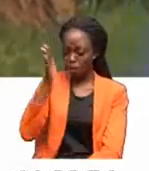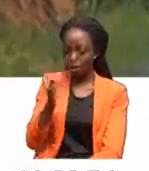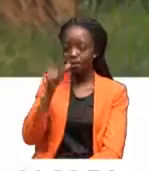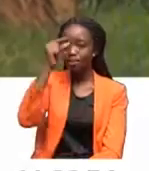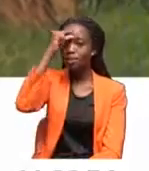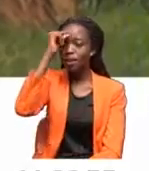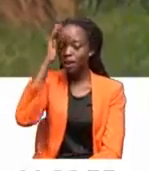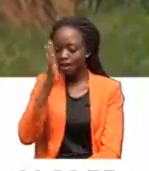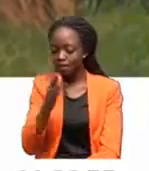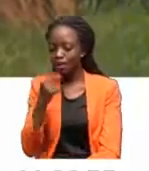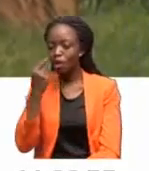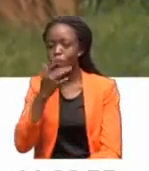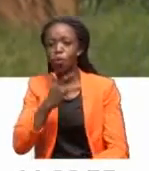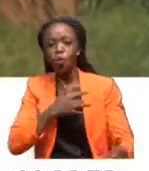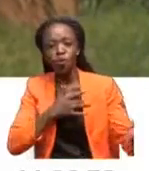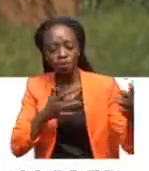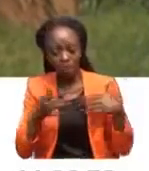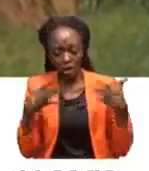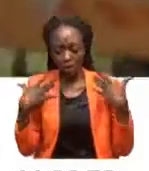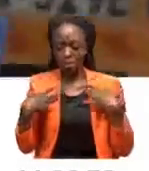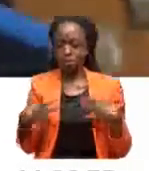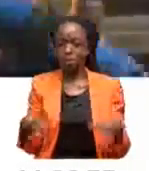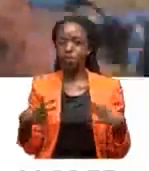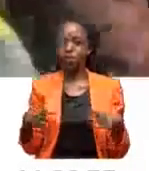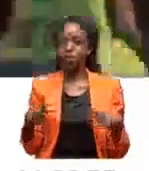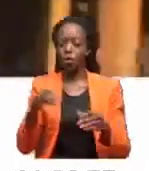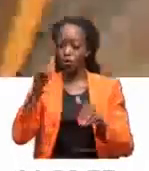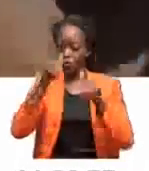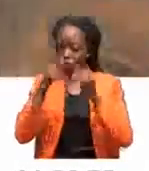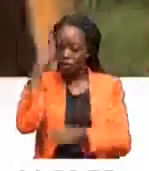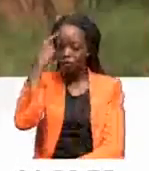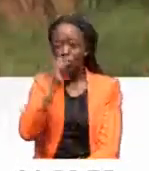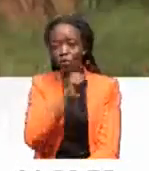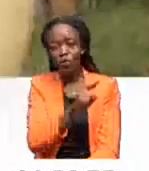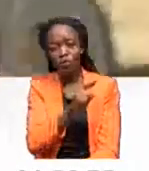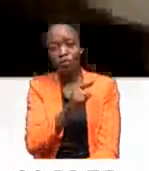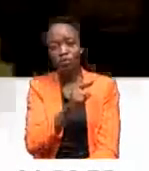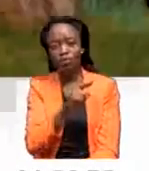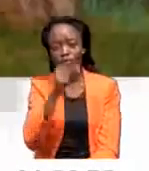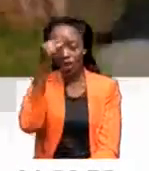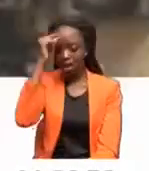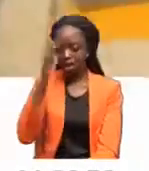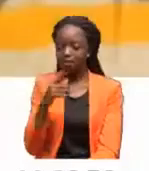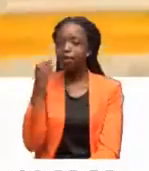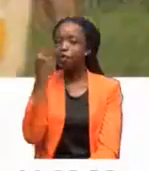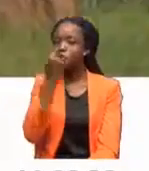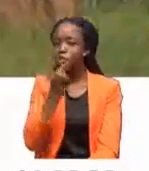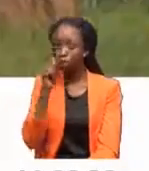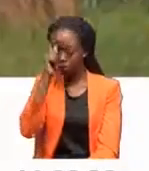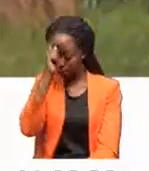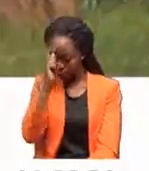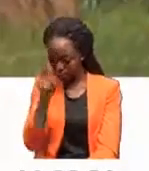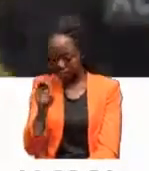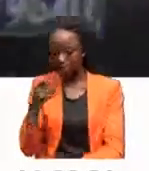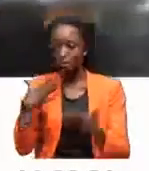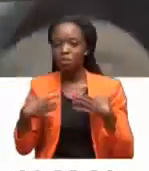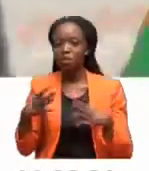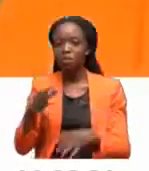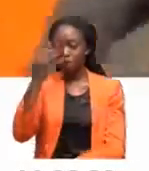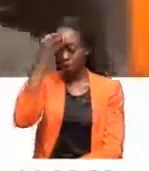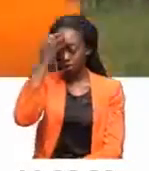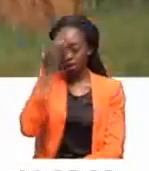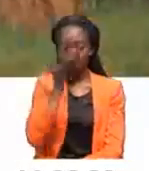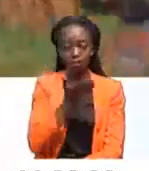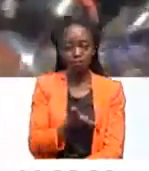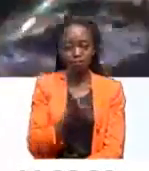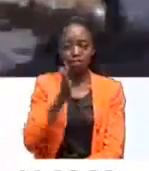ambaye unajali maslahi ya watu waliokupigia kura, gavana ambaye unaheshimu watu wa Trans Nzoia, sasa yeye